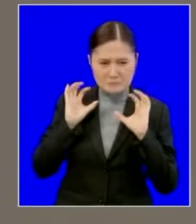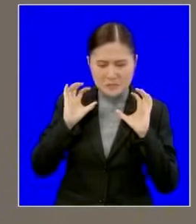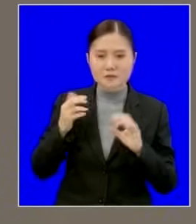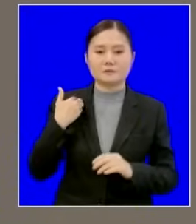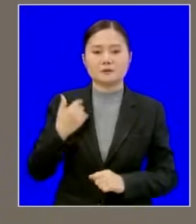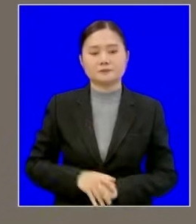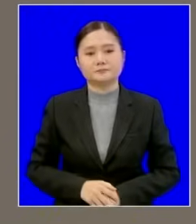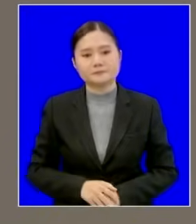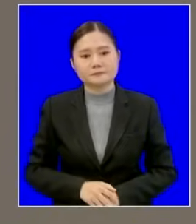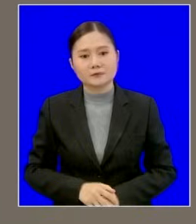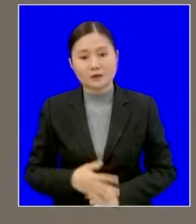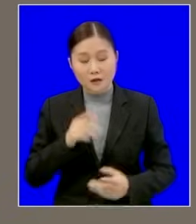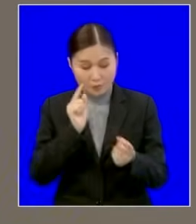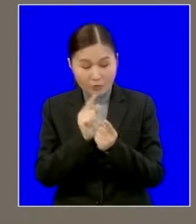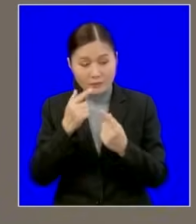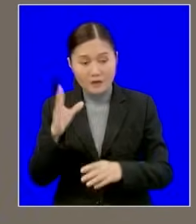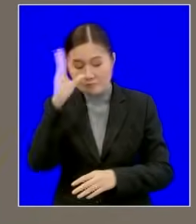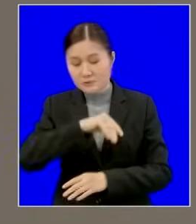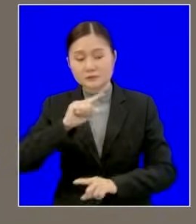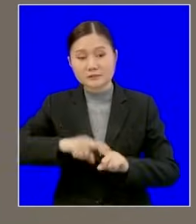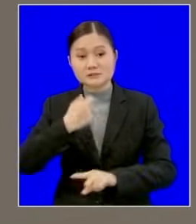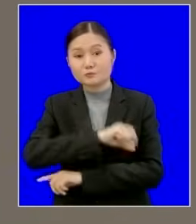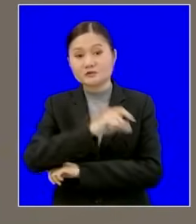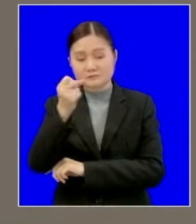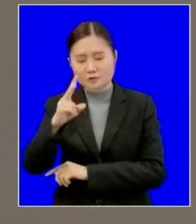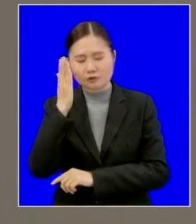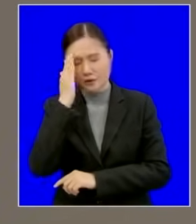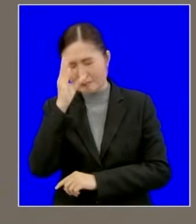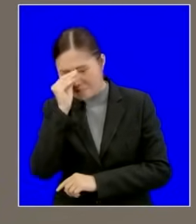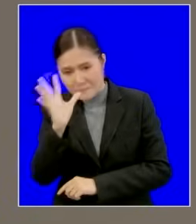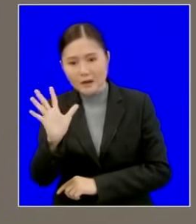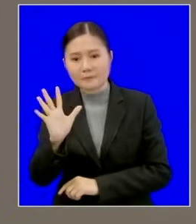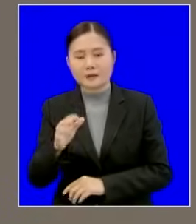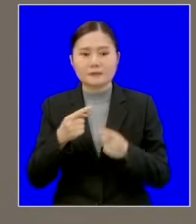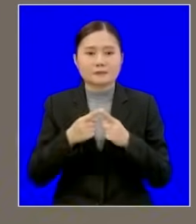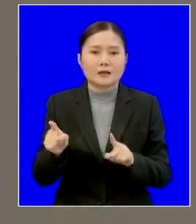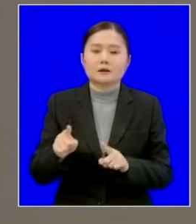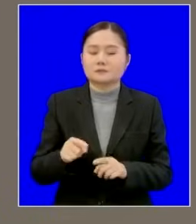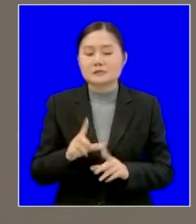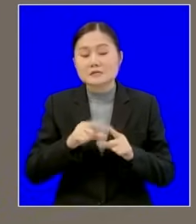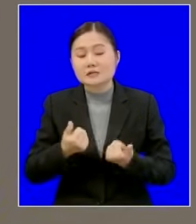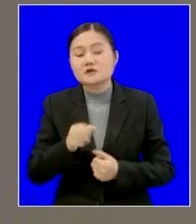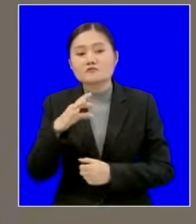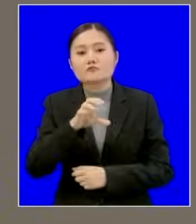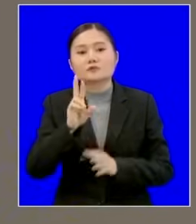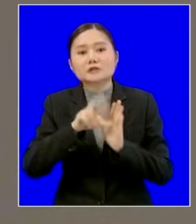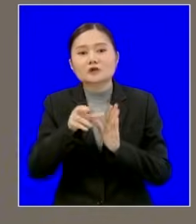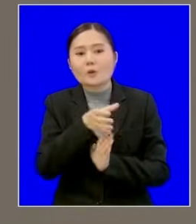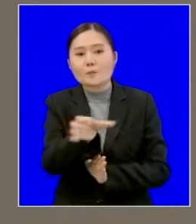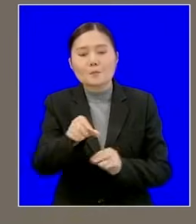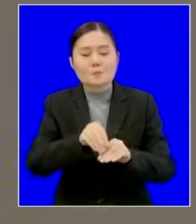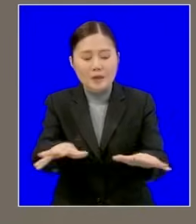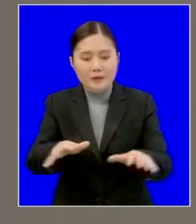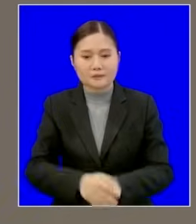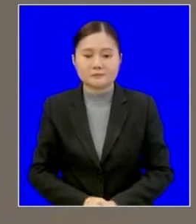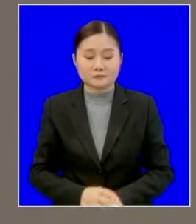ฮะหลังจากที่เธอเจอก็คือวันที่12ตุลาคมเธอนอนไม่หลับนะฮะแต่ก็มาเรื่องนี้มาโพสต์ลง TikTok นะประเด็นถัด